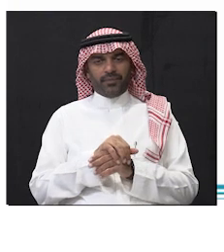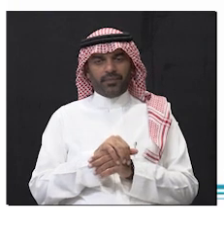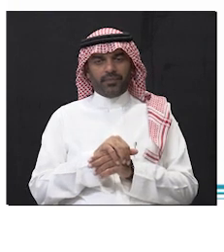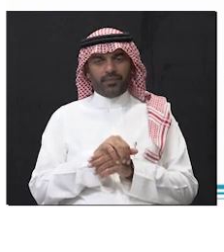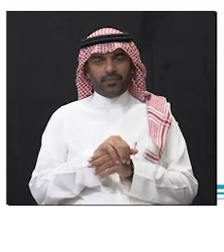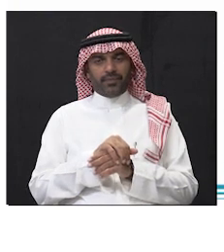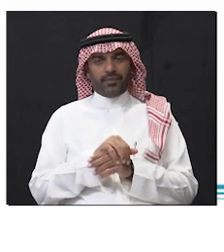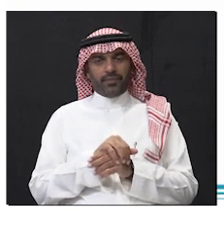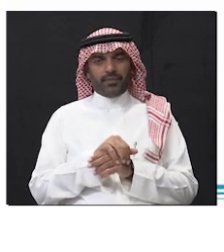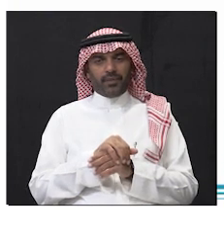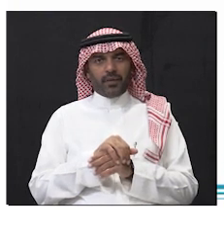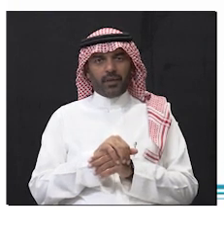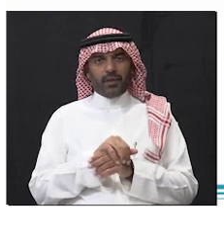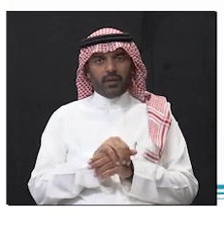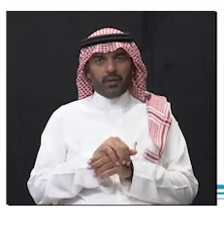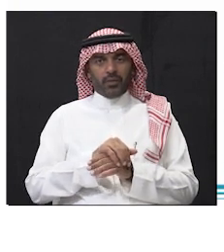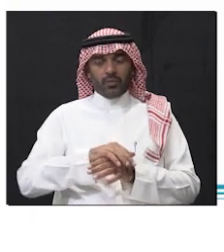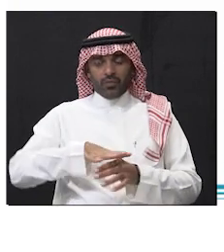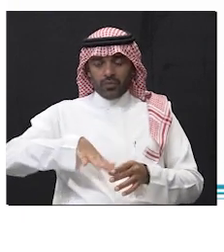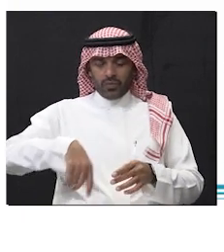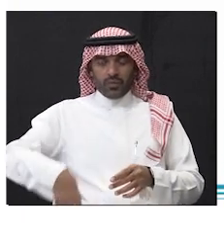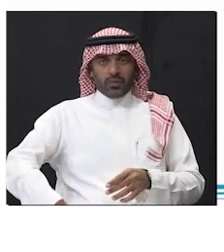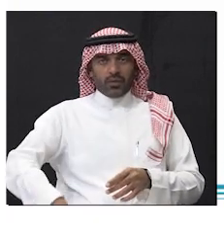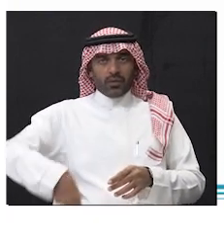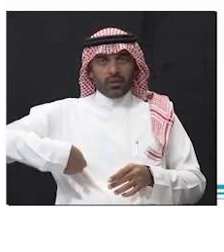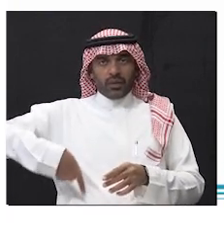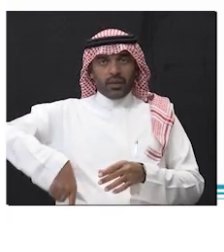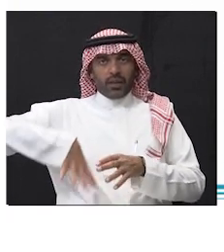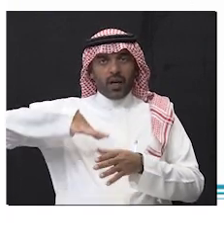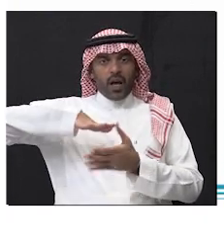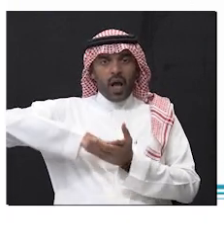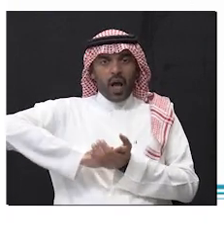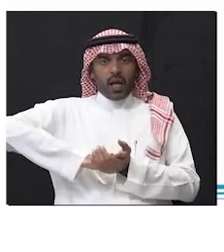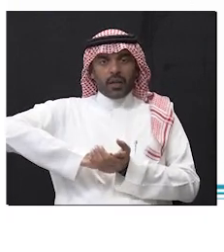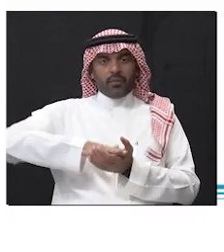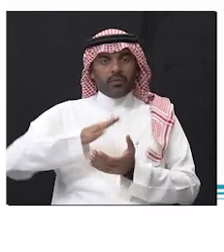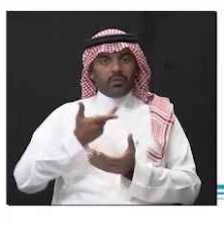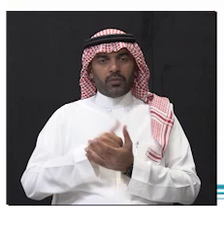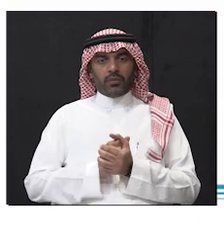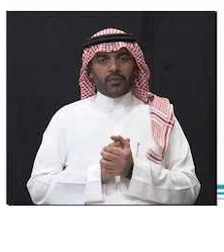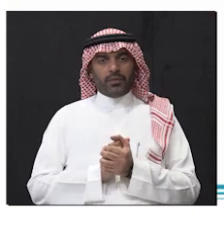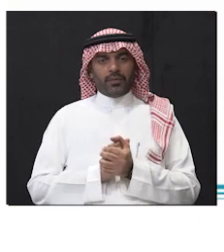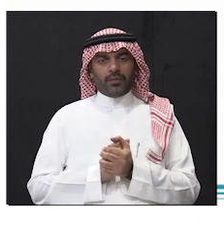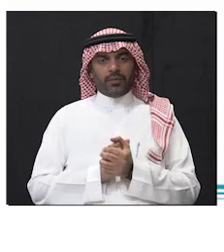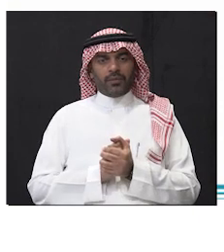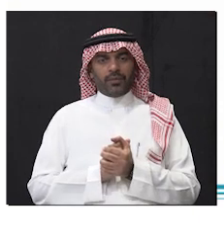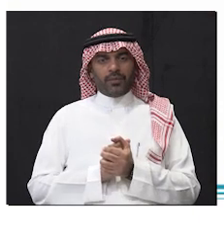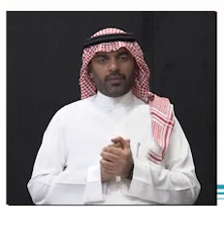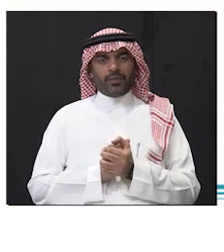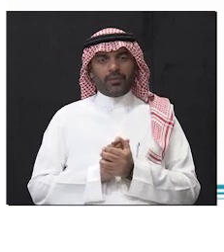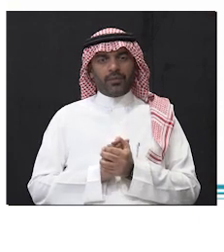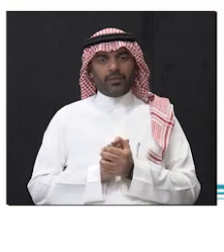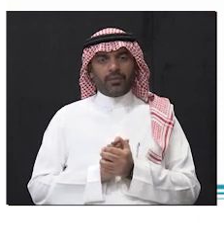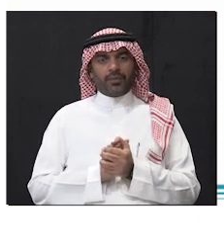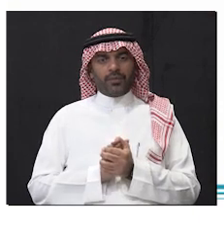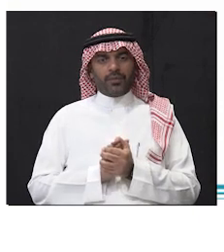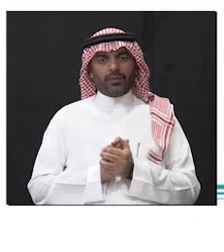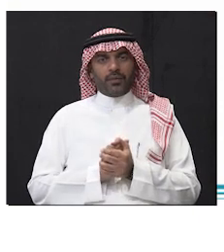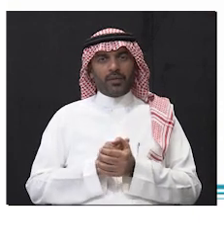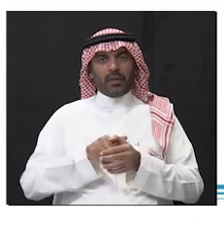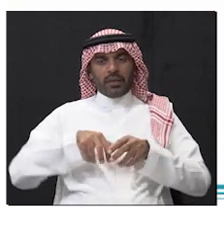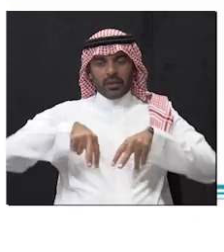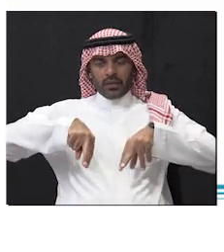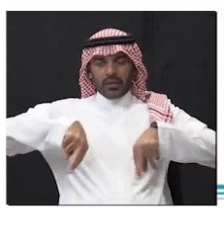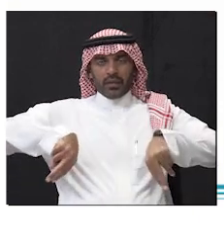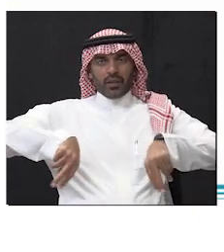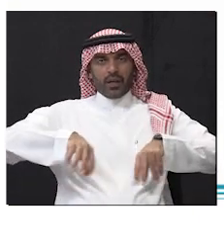قدم نسميها قدم عضلية، هنا لاحظوا القدم العضلية، وهنا أيضا في المحارة يوجد هناك